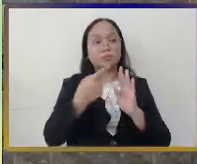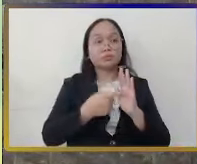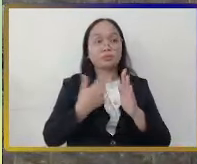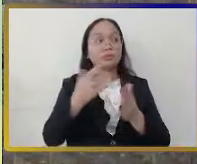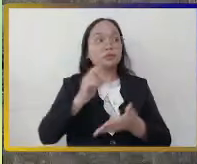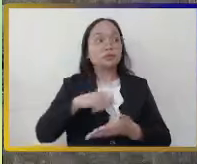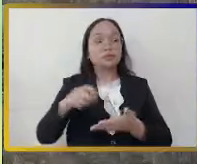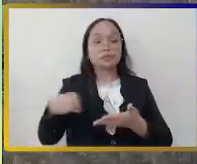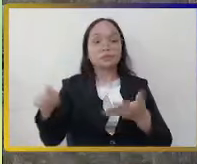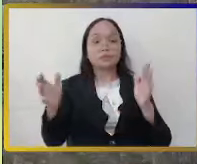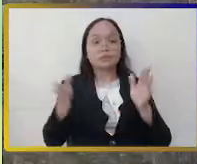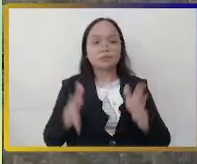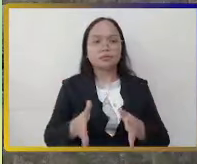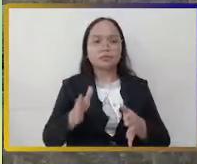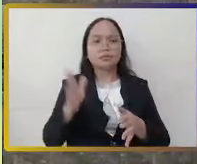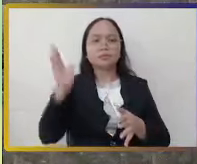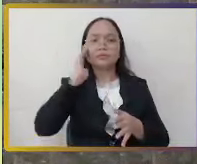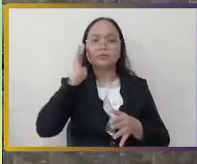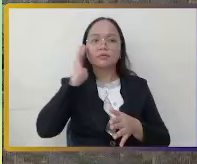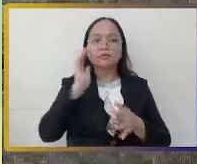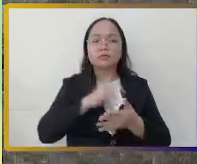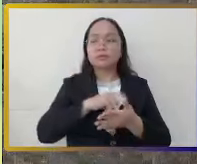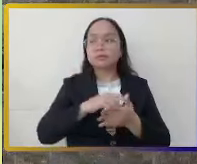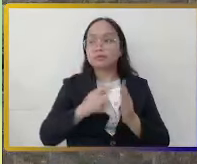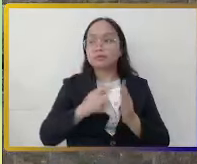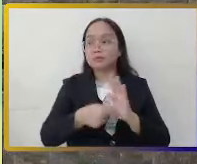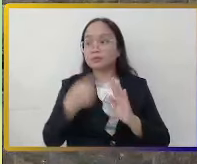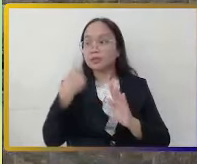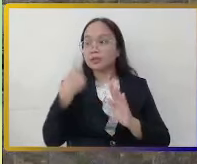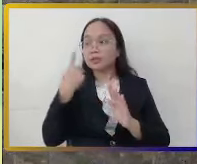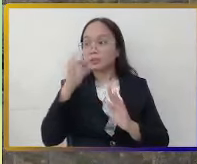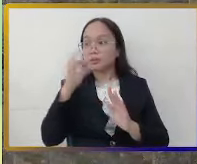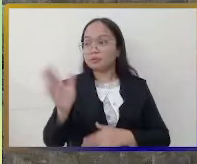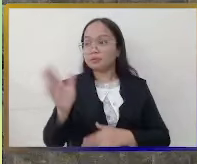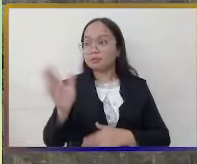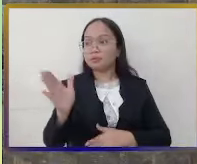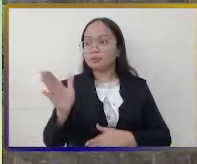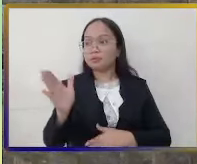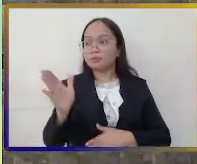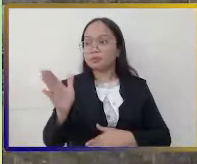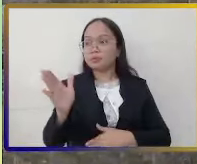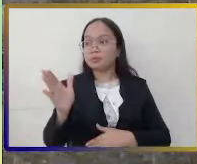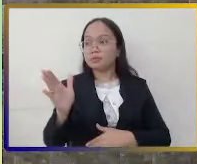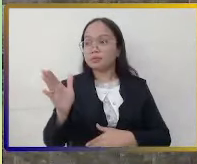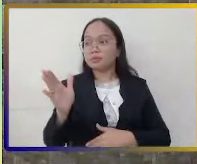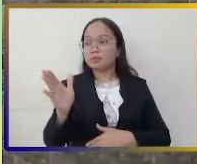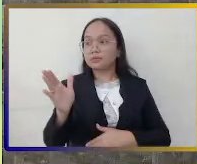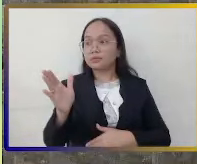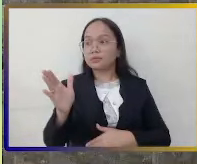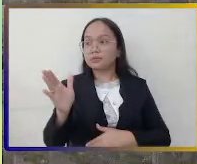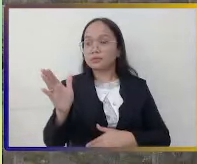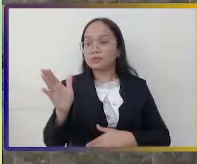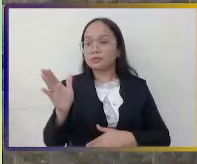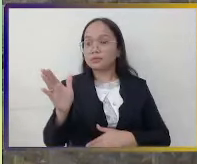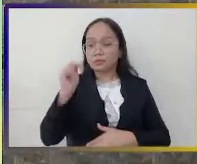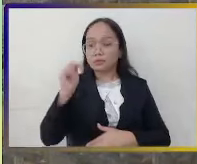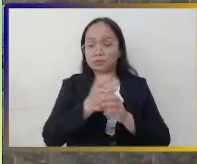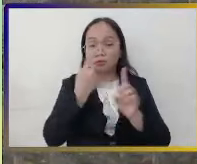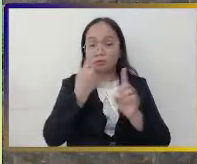ang writer mga kapatid, kaya nga po yan tinuturo ko sa mga preachers natin eh, kinakailangan titignan ng mabuti. Kasi ang belly, mga